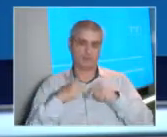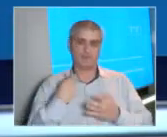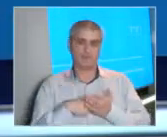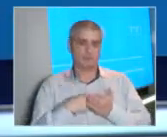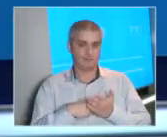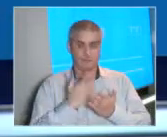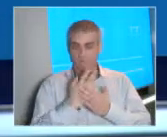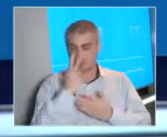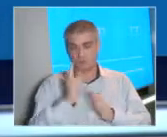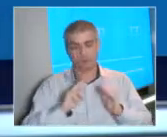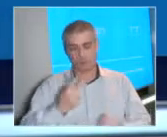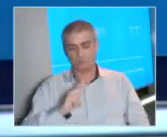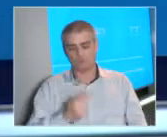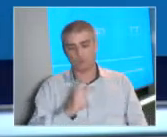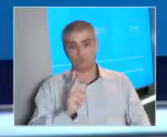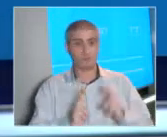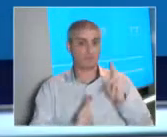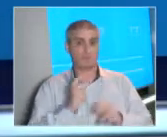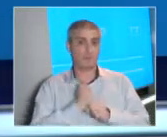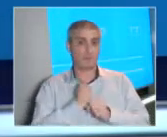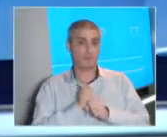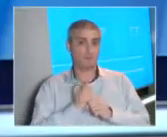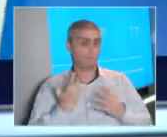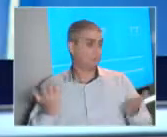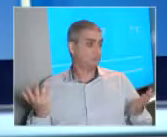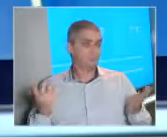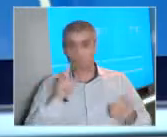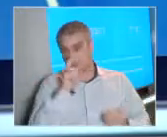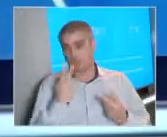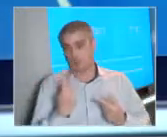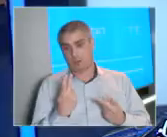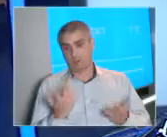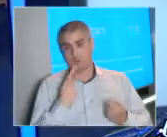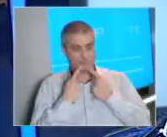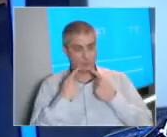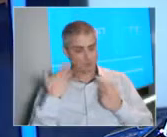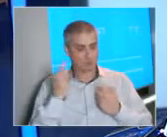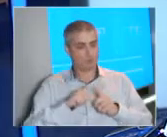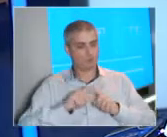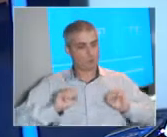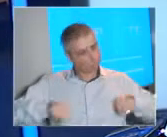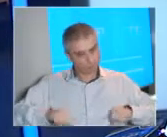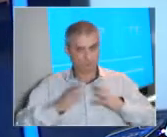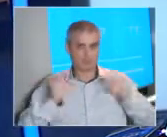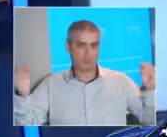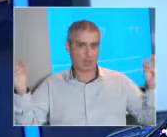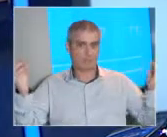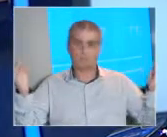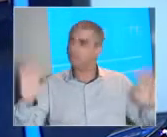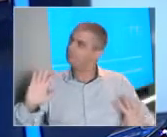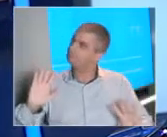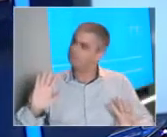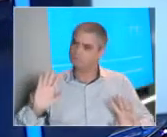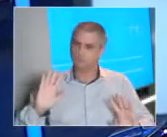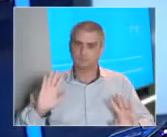הכספים. ראינו את זה פעם אחרי פעם שבא מפעל להתייעל. תלוי ביושב ראש. עכשיו, נכון, תלוי ביושב ראש. אולי כדאי שהדנ"א הבולשביקי הזה ייעלם במדינת